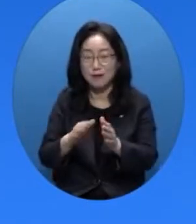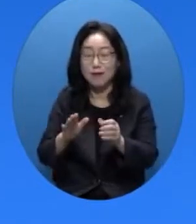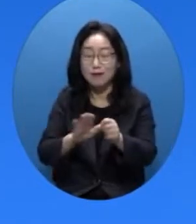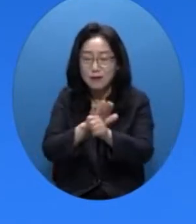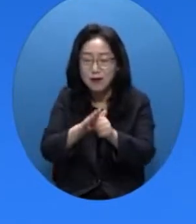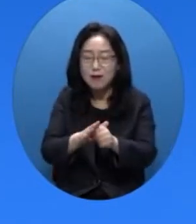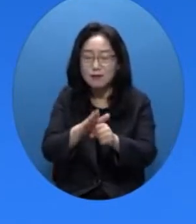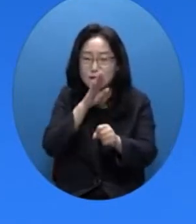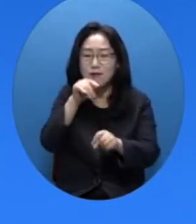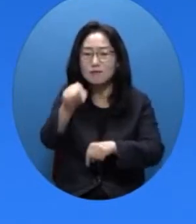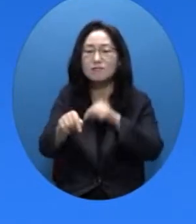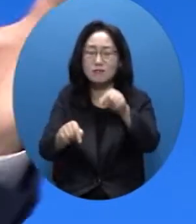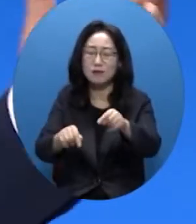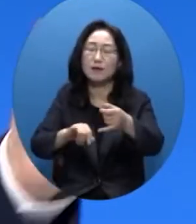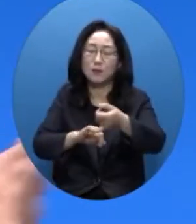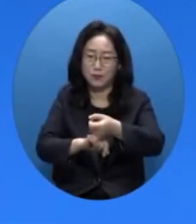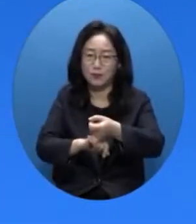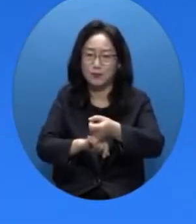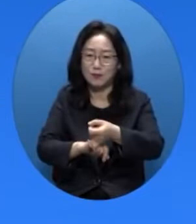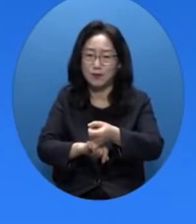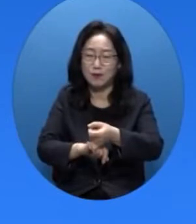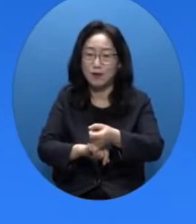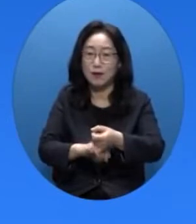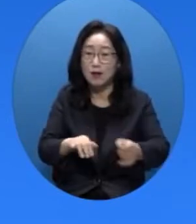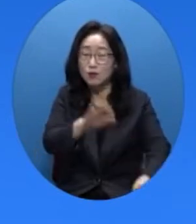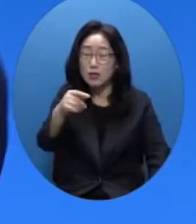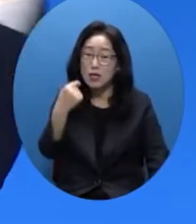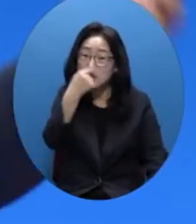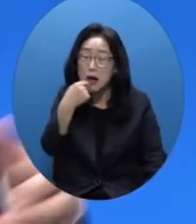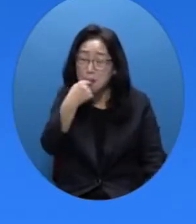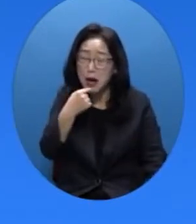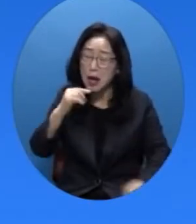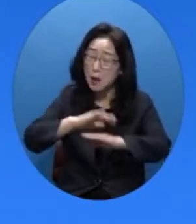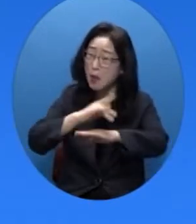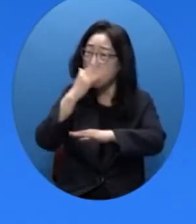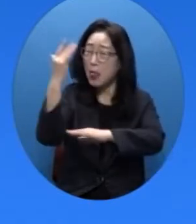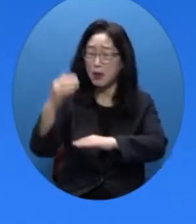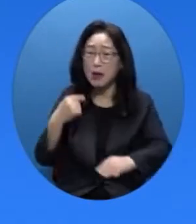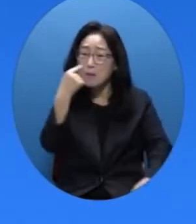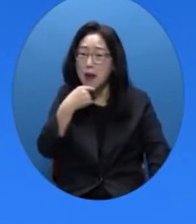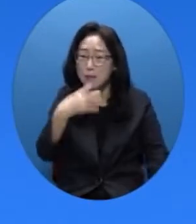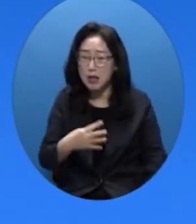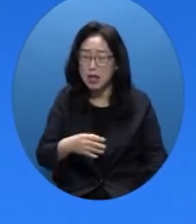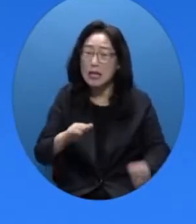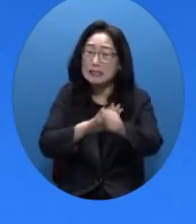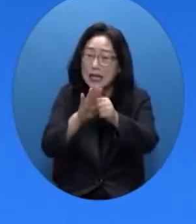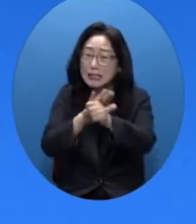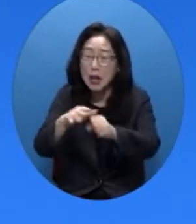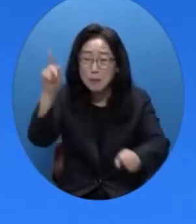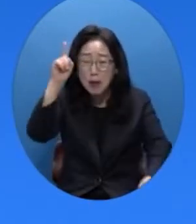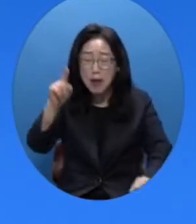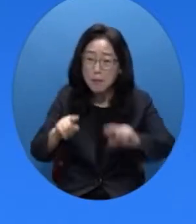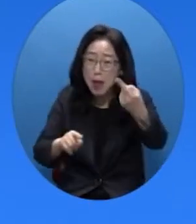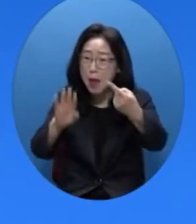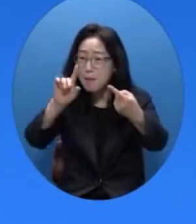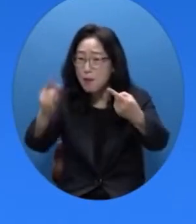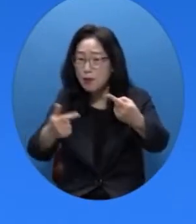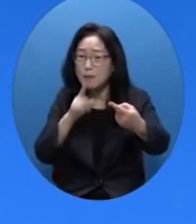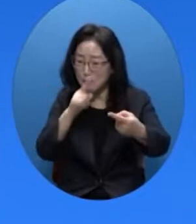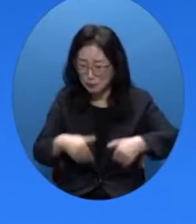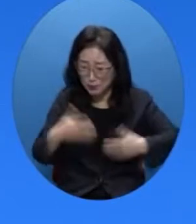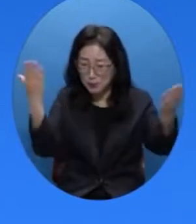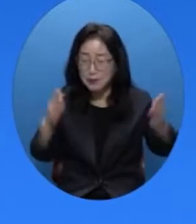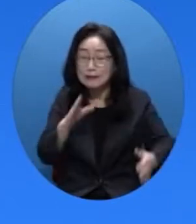실천입니다 화련 말에 위가 아닌 것입니다 사랑한다 사랑한다 백번 말로 에 무슨 의미가 있습니까 사랑을 실사 할 때